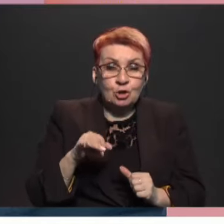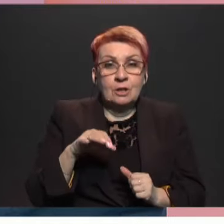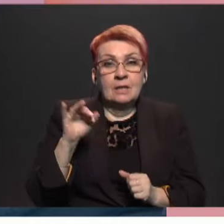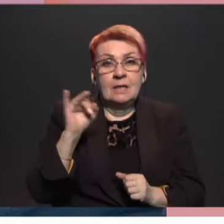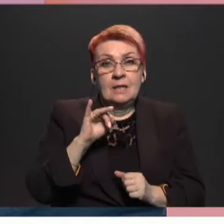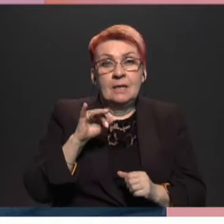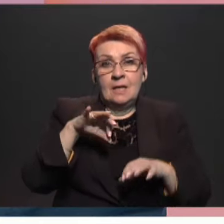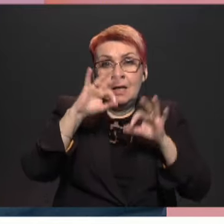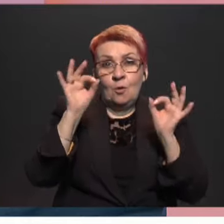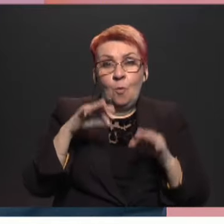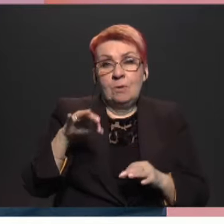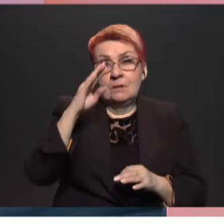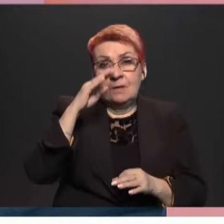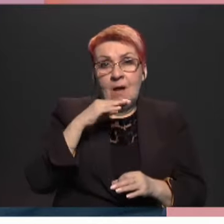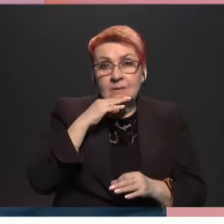образом Отца